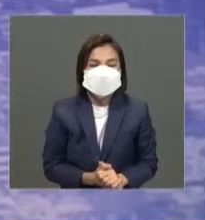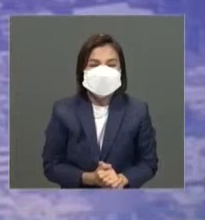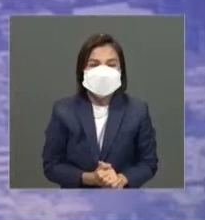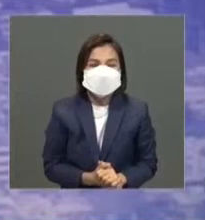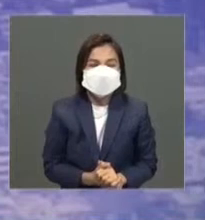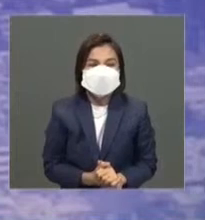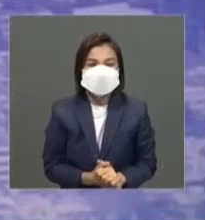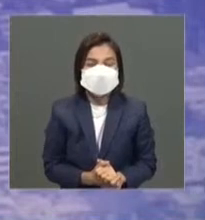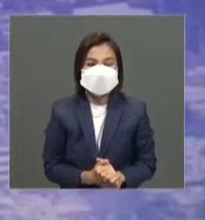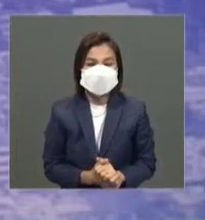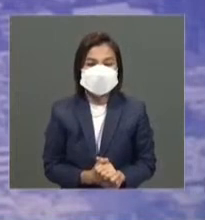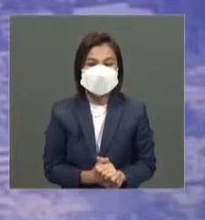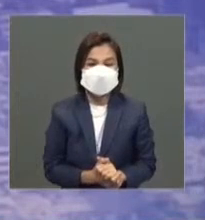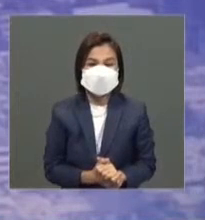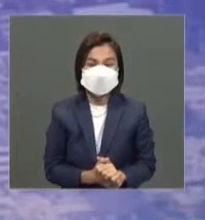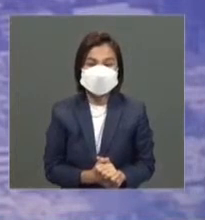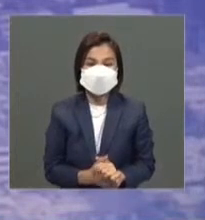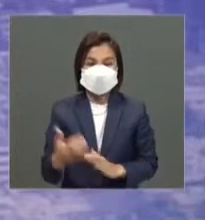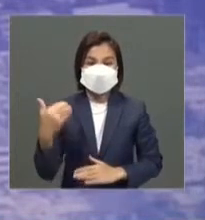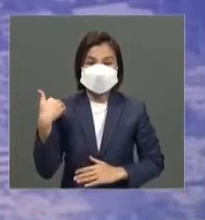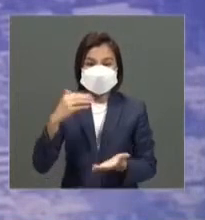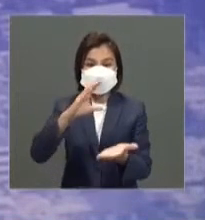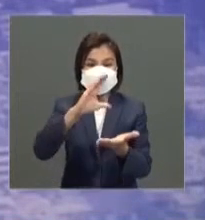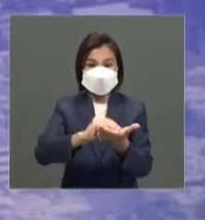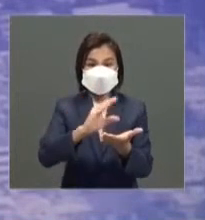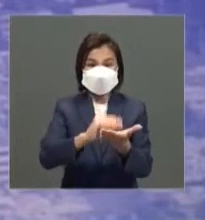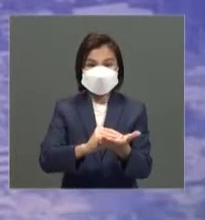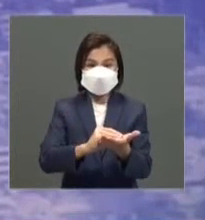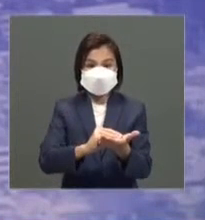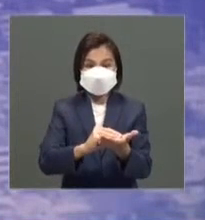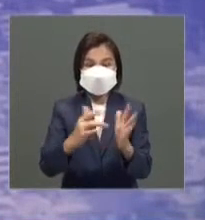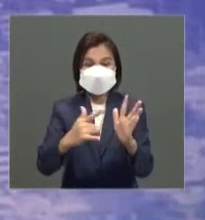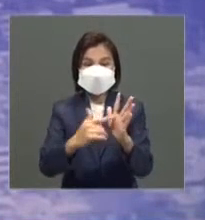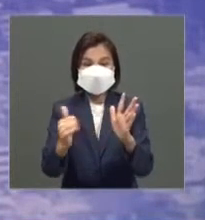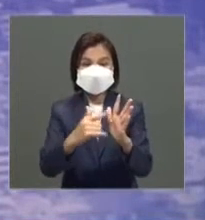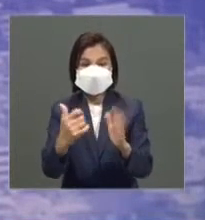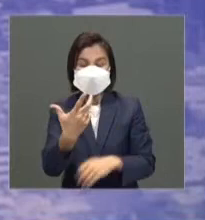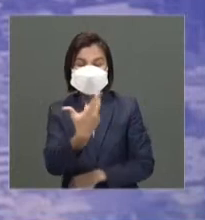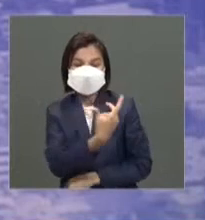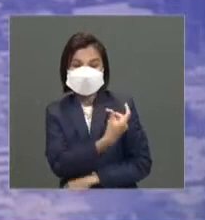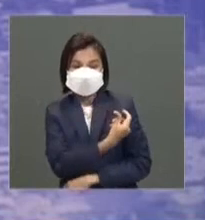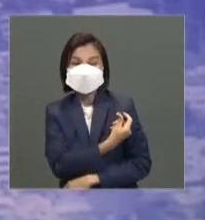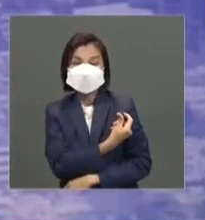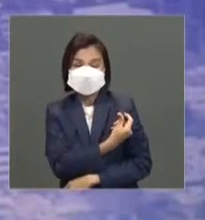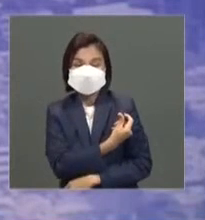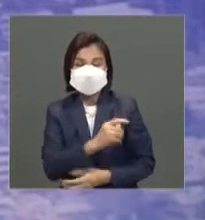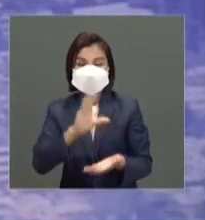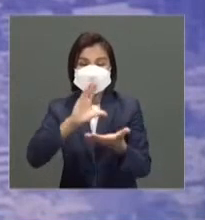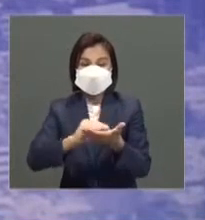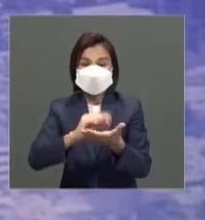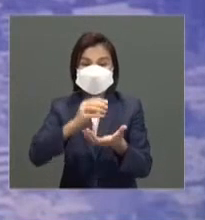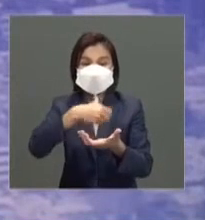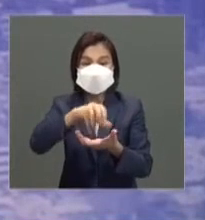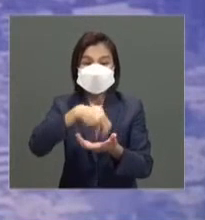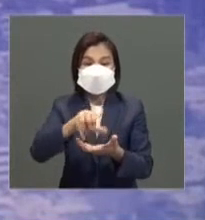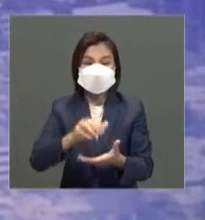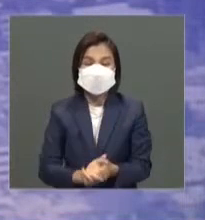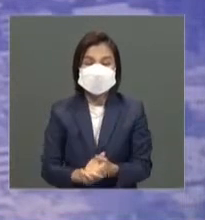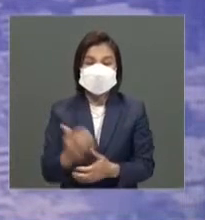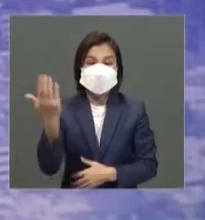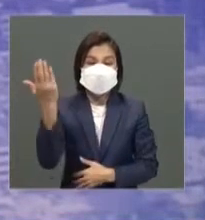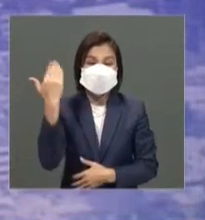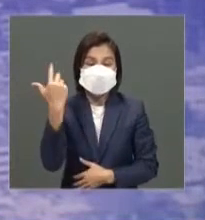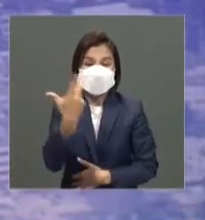ที่ตัวเลขอีกตัวหนึ่งนะครับฉีดวัคซีนนิดนึงก่อนนะครับฉีดวัคซีนเมื่อวานนี้เพิ่มขึ้นนะครับ